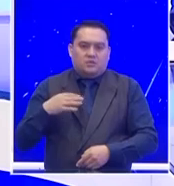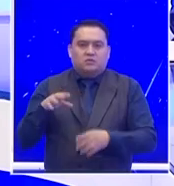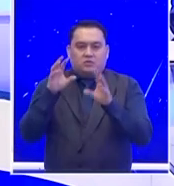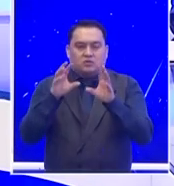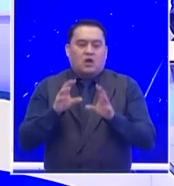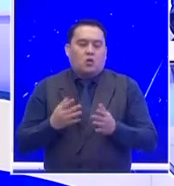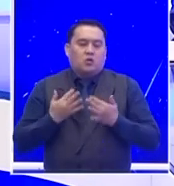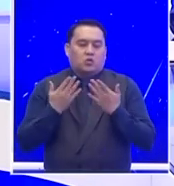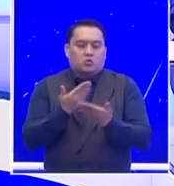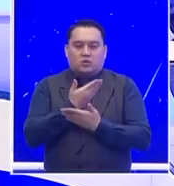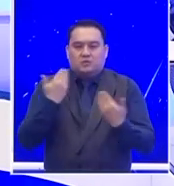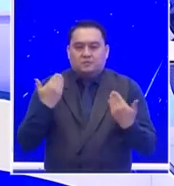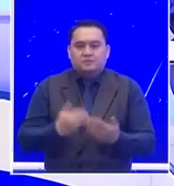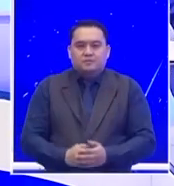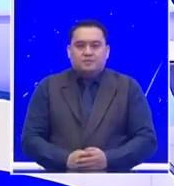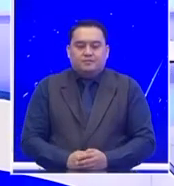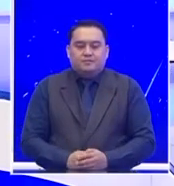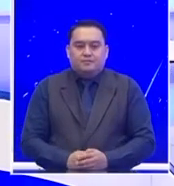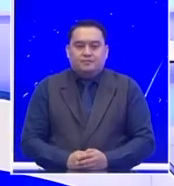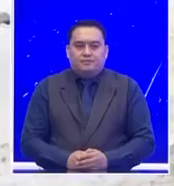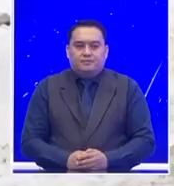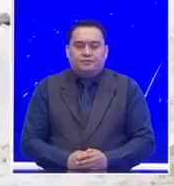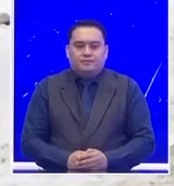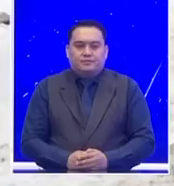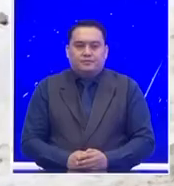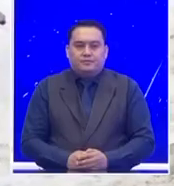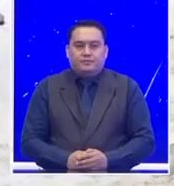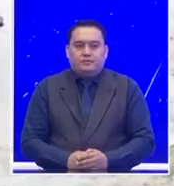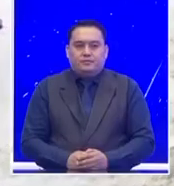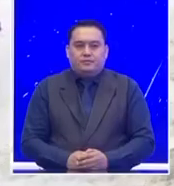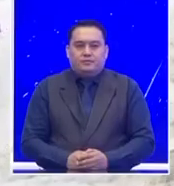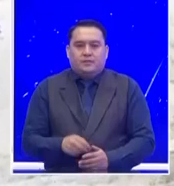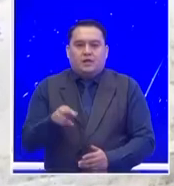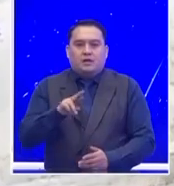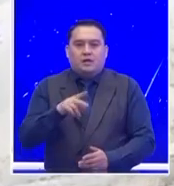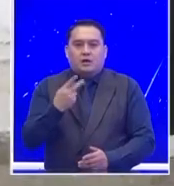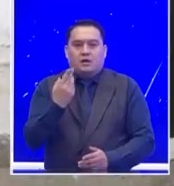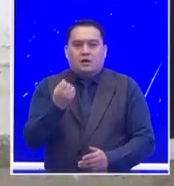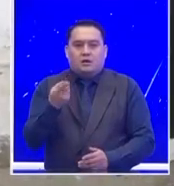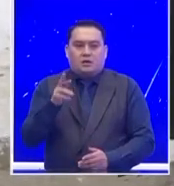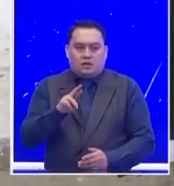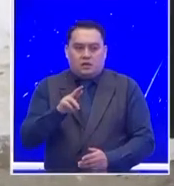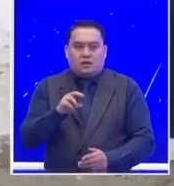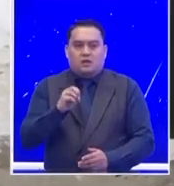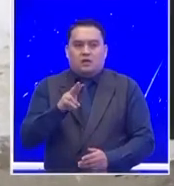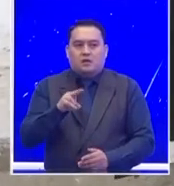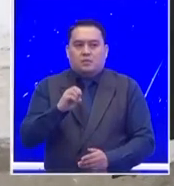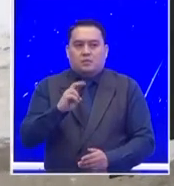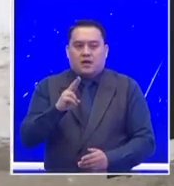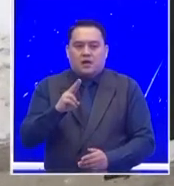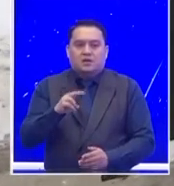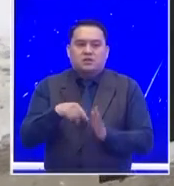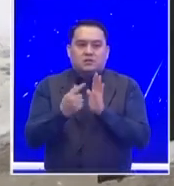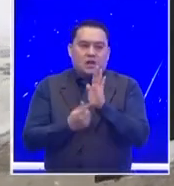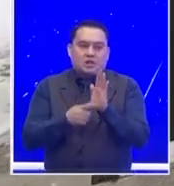соблюдают требования норм законодательства. Яхия Еркинбек, 16 лет, страдает мышечной дистрофией. Вот уже